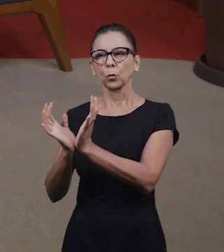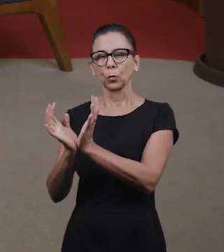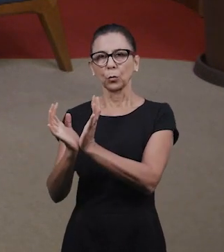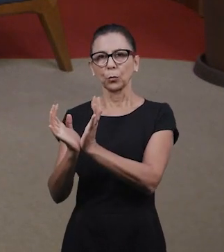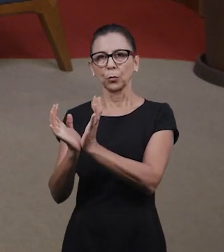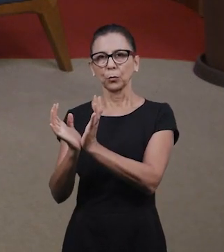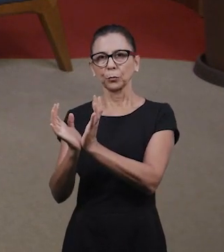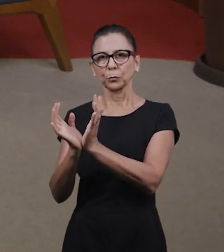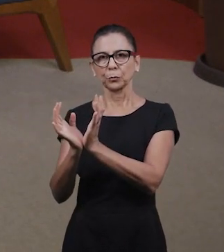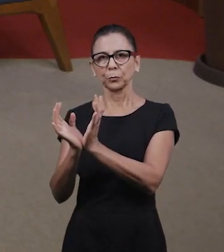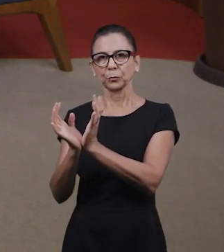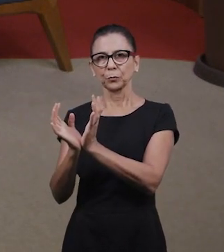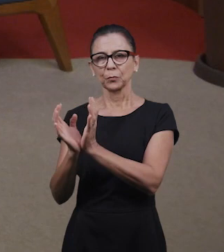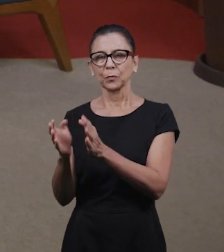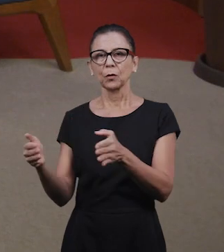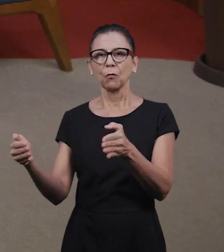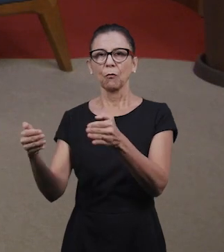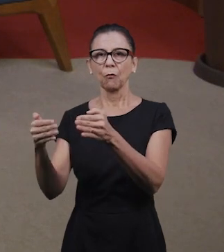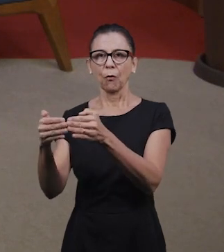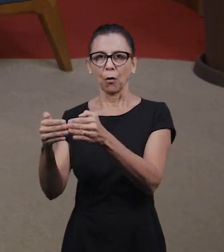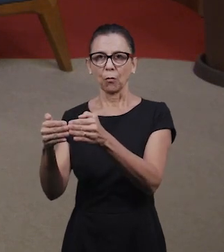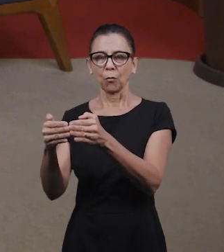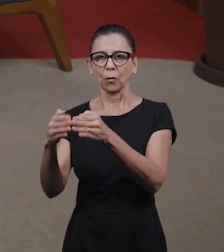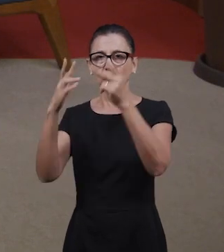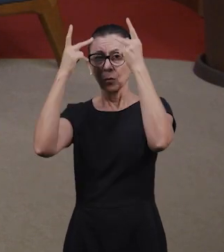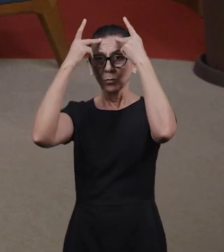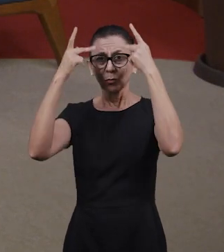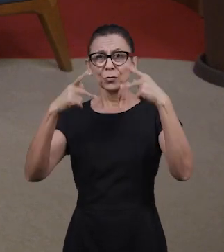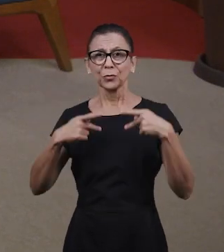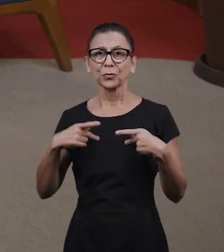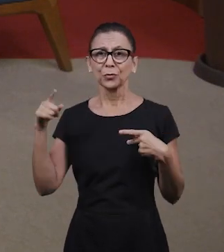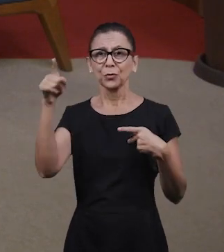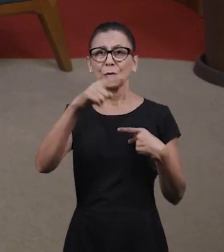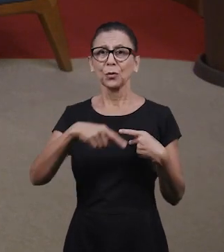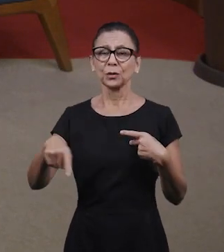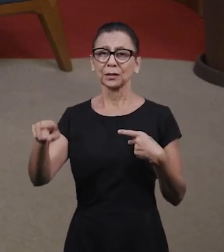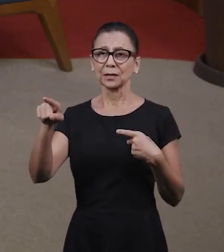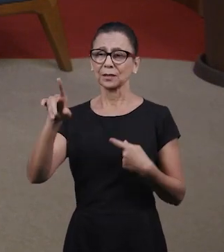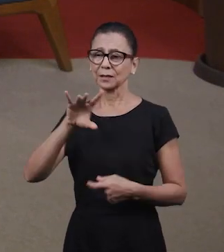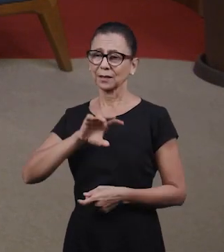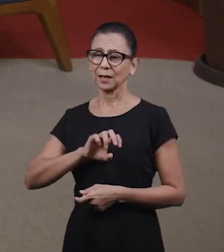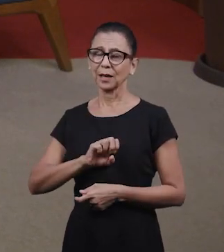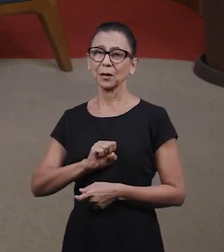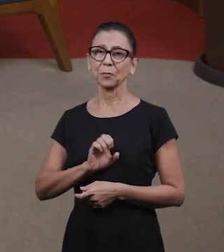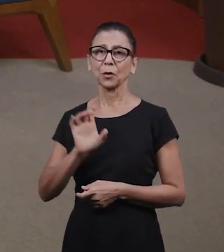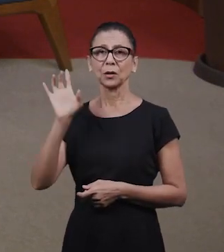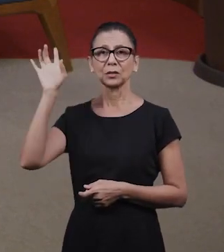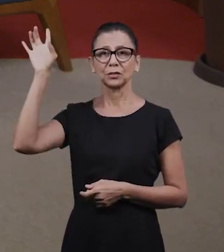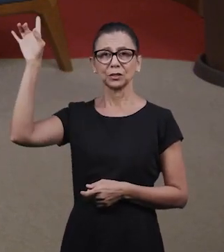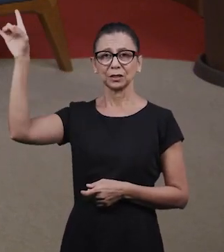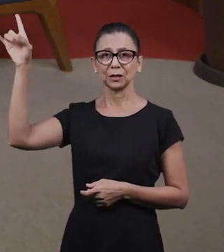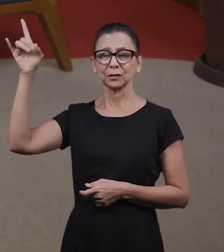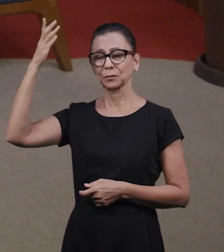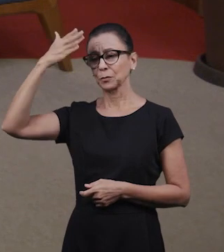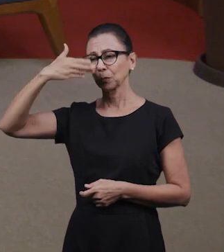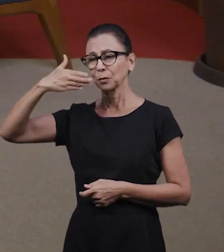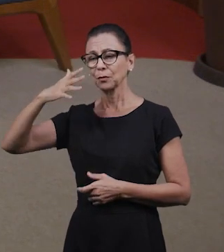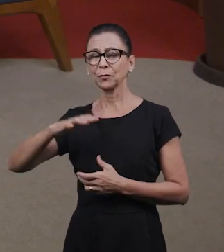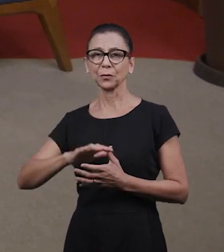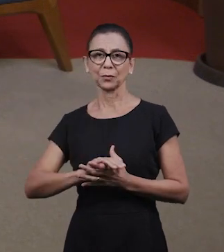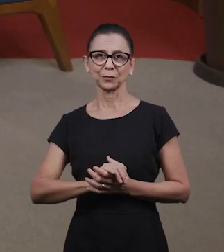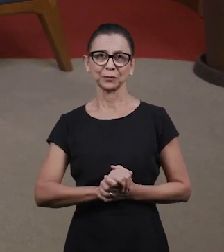de l'amour de Dieu, le monde. Toutes les personnes. Et le deuxième, c'est celui qui croit en